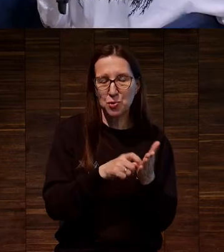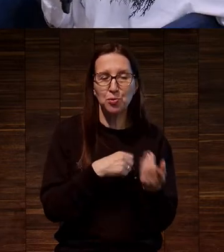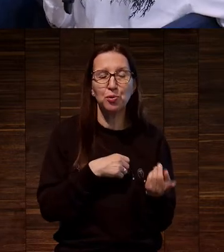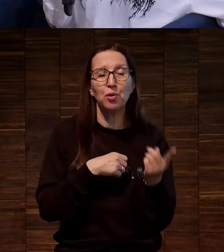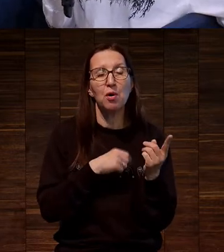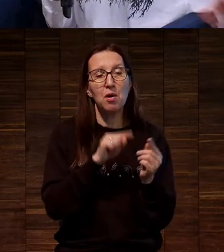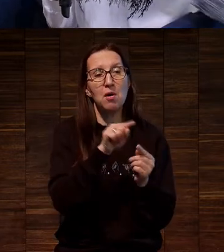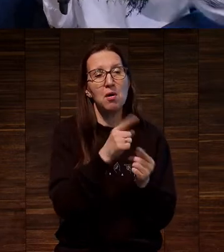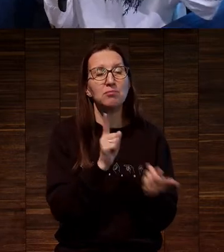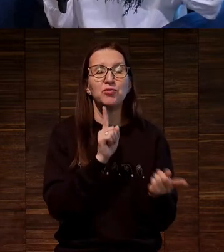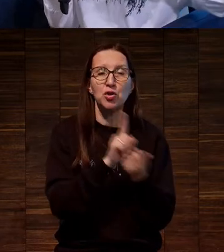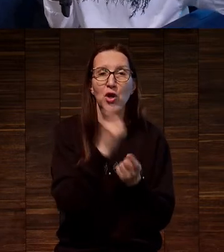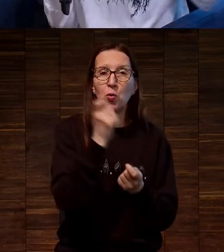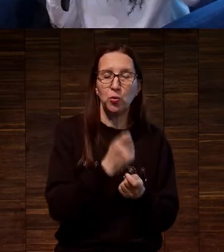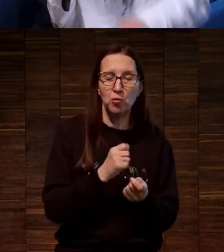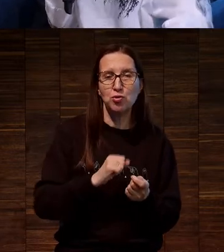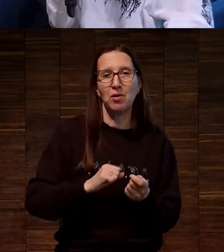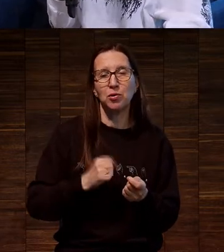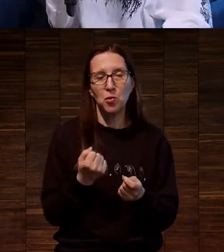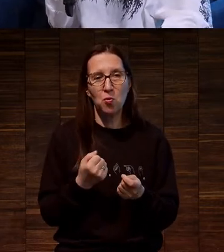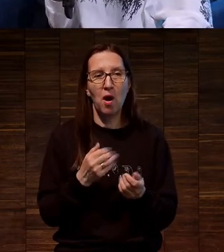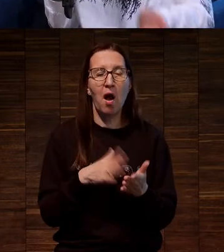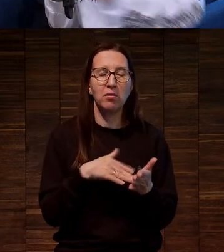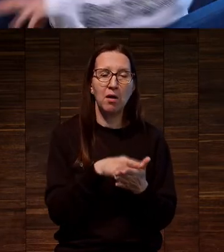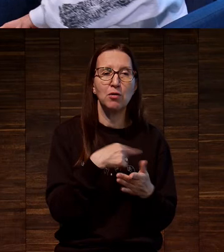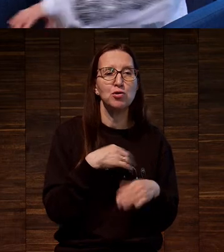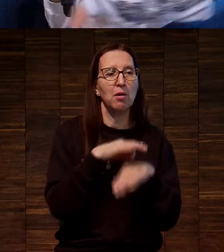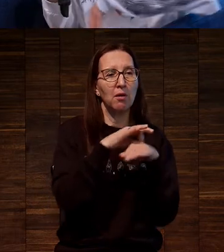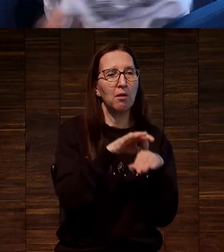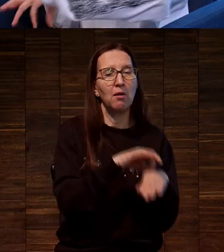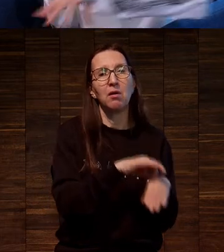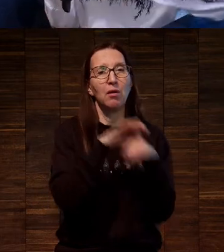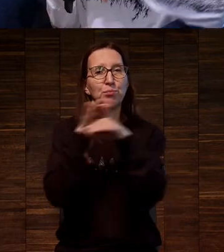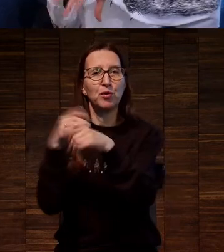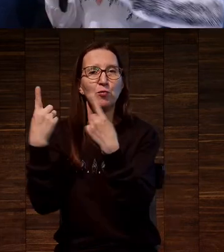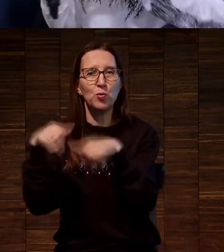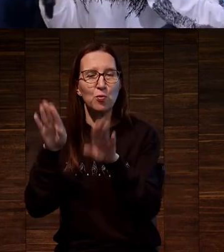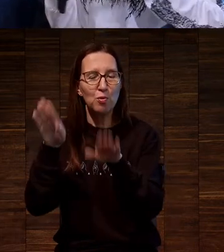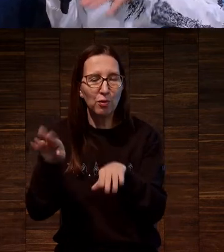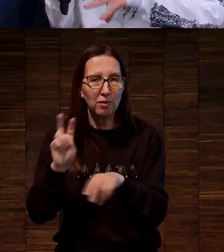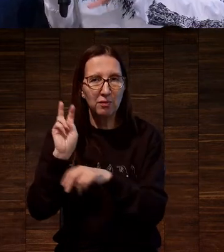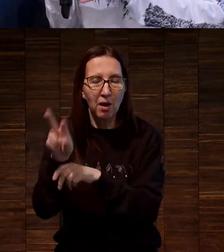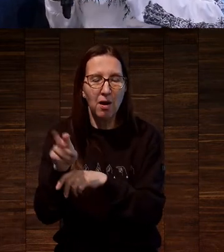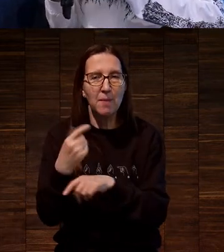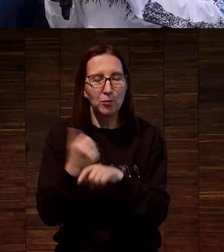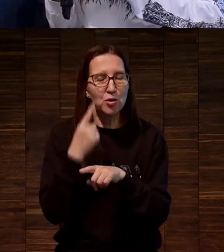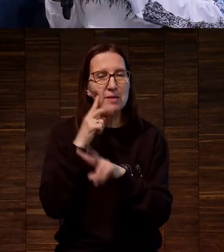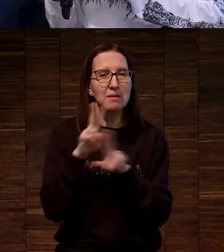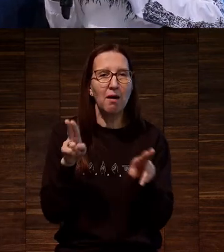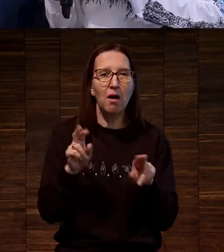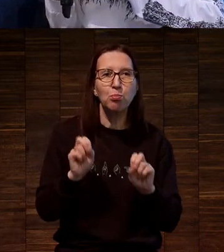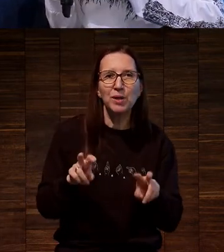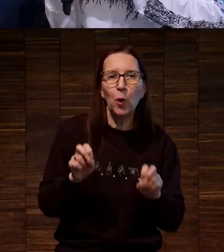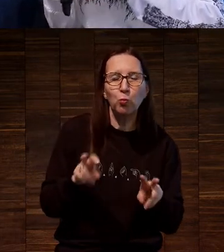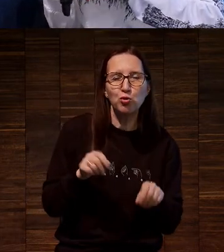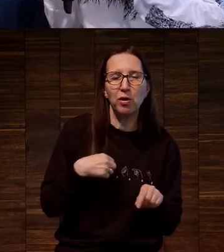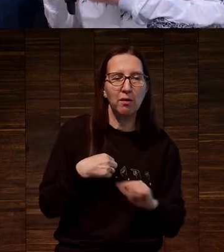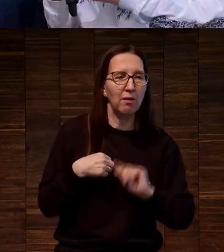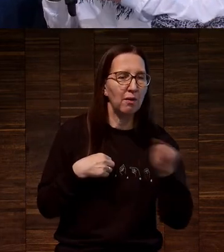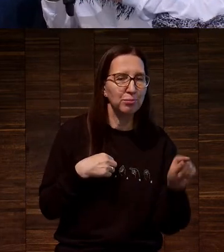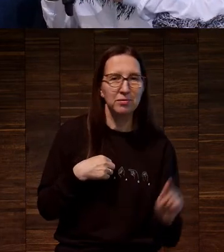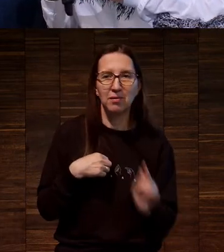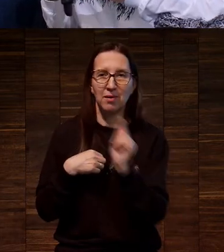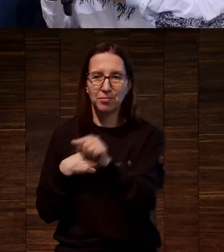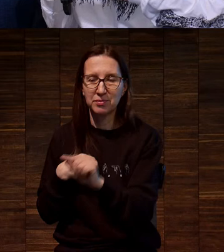с ним на другую площадку, вы попадаете в какое-нибудь приключение, и вот так все намешивается, и ты